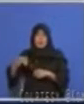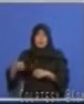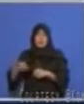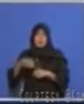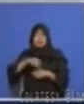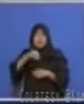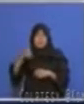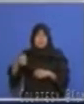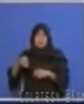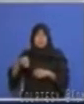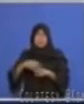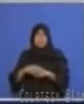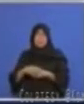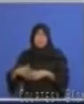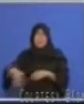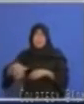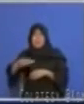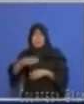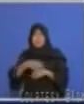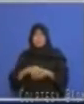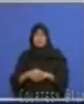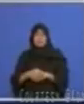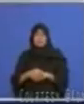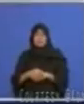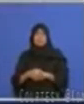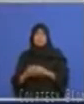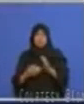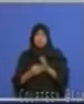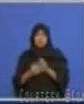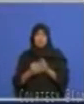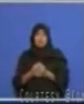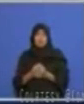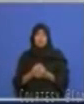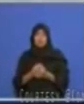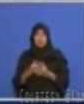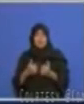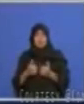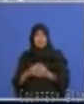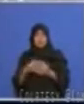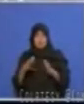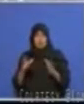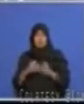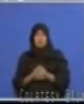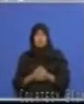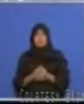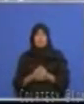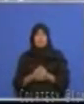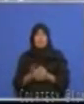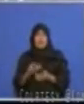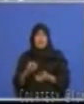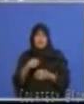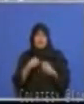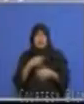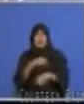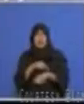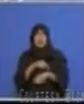harus juga pendekatan teknologinya cukup itu saya rasa yang tepat baik anda sudah Masih Ada Waktu sebenarnya Tapi